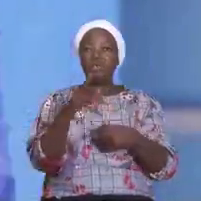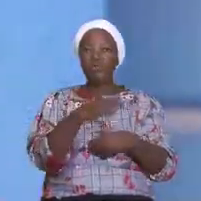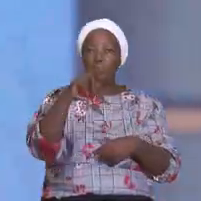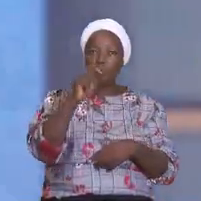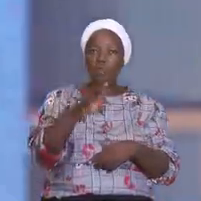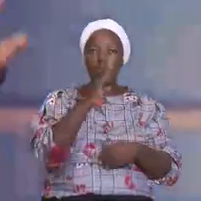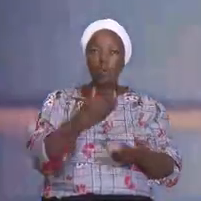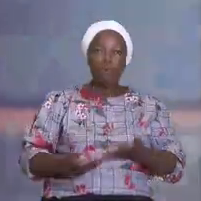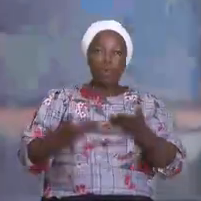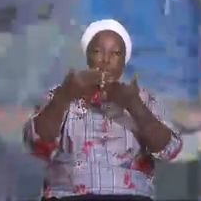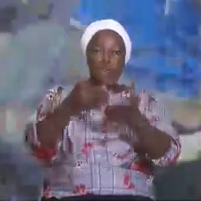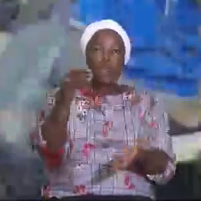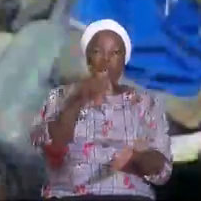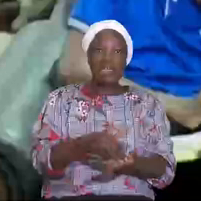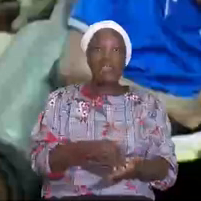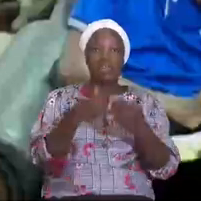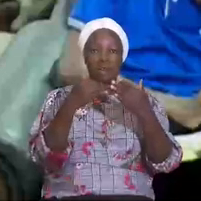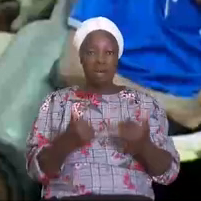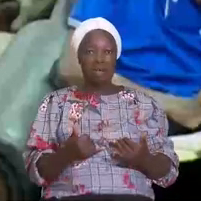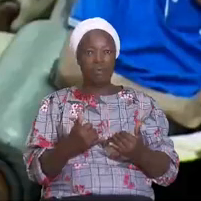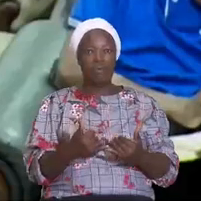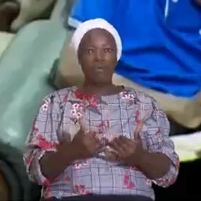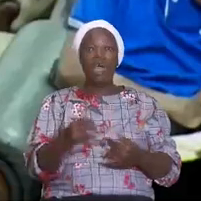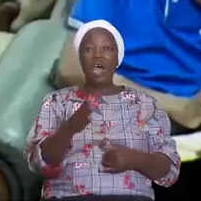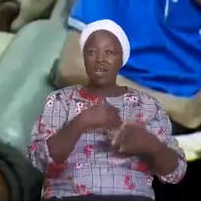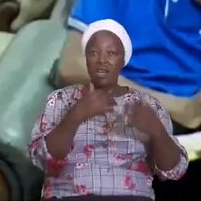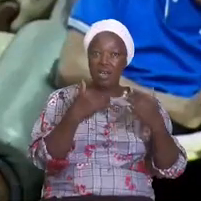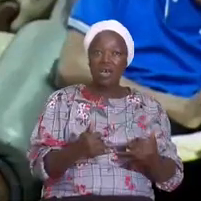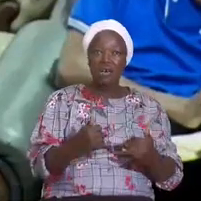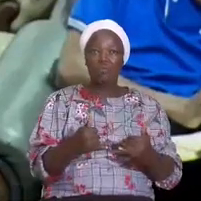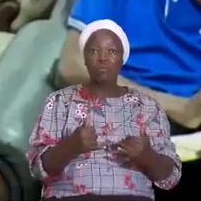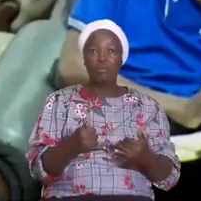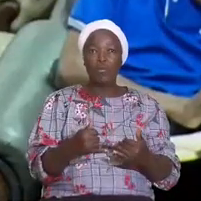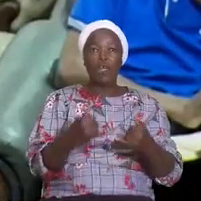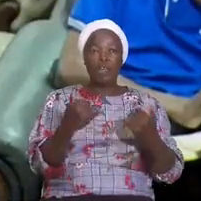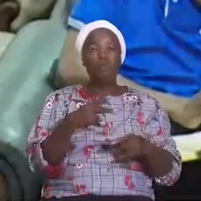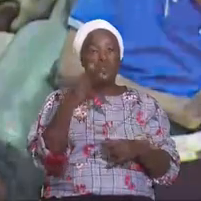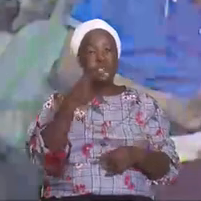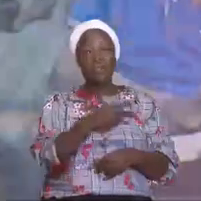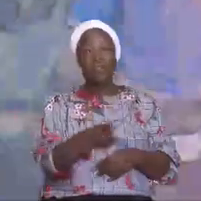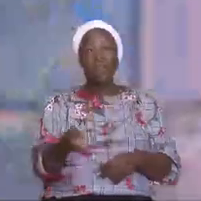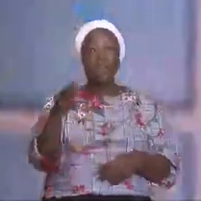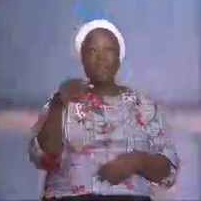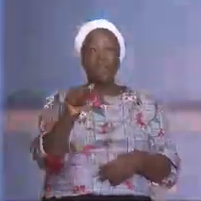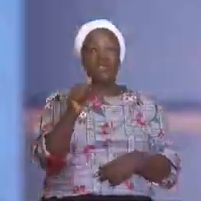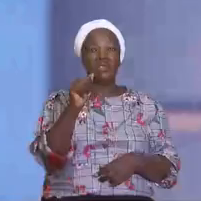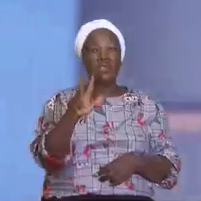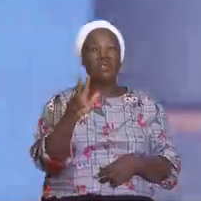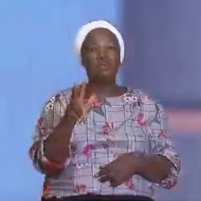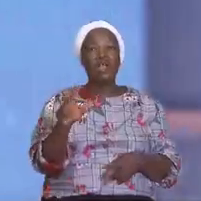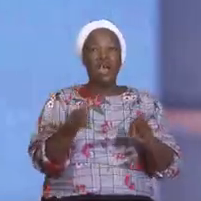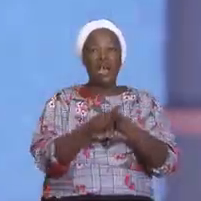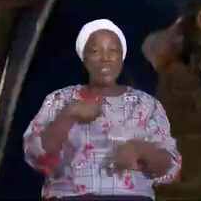Dieu, comme cet homme, quand tu vas traverser, tu dois naître de nouveau. Verset 13.